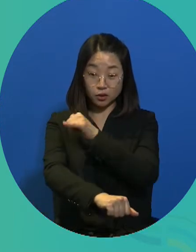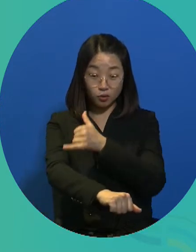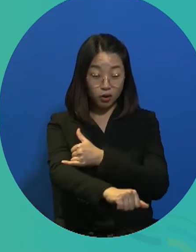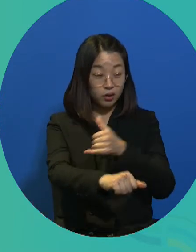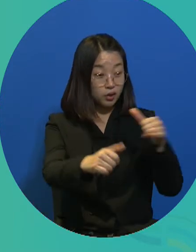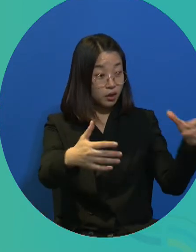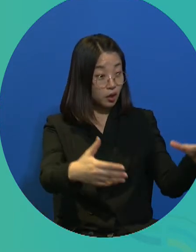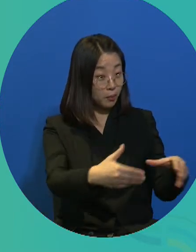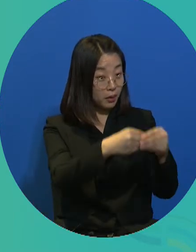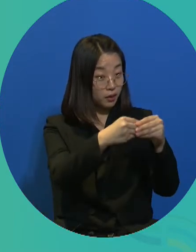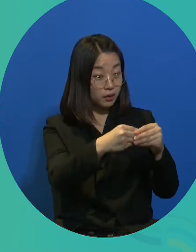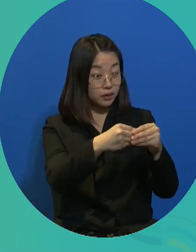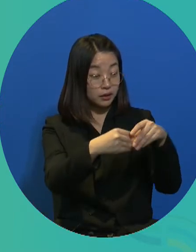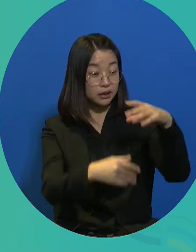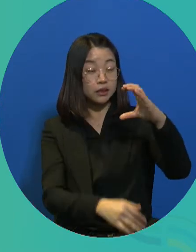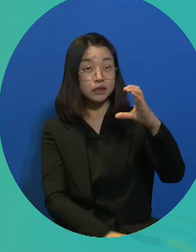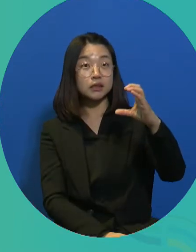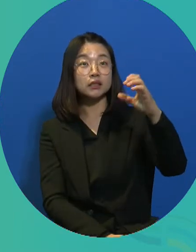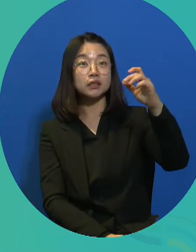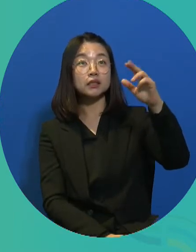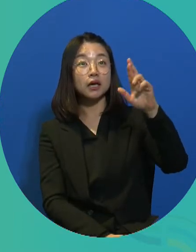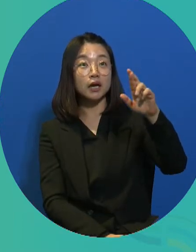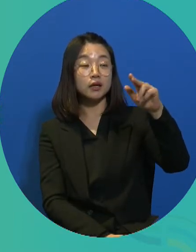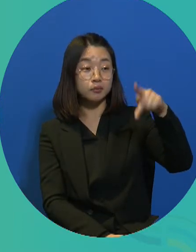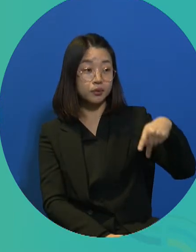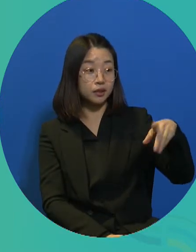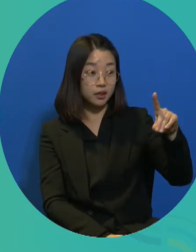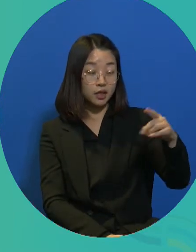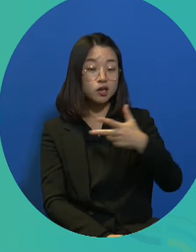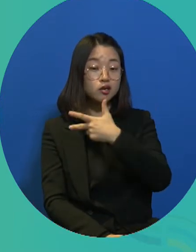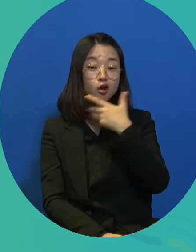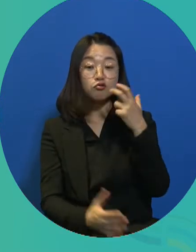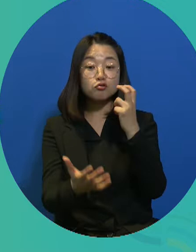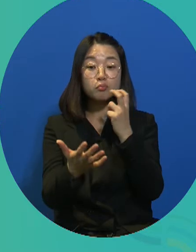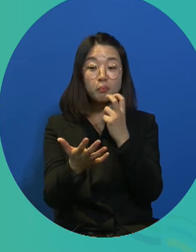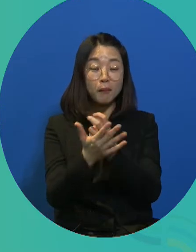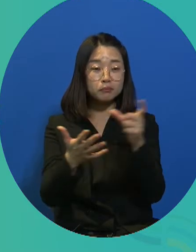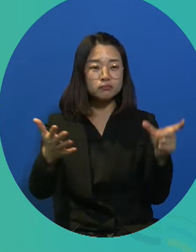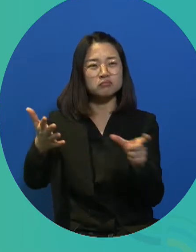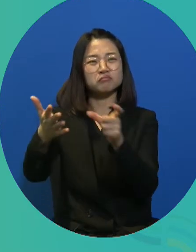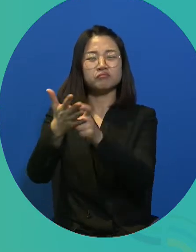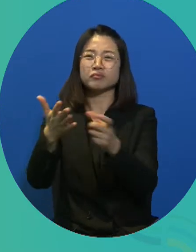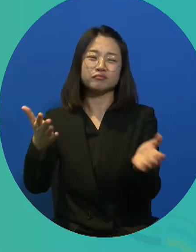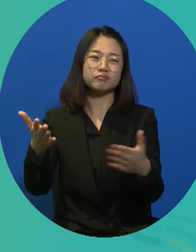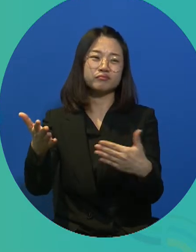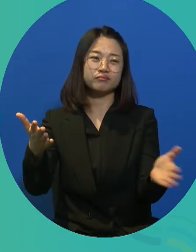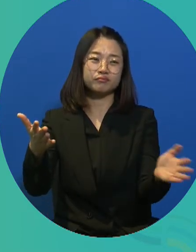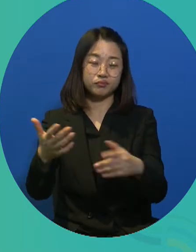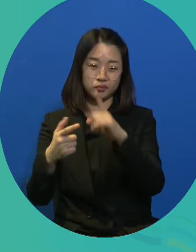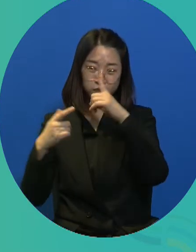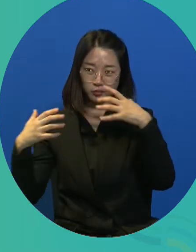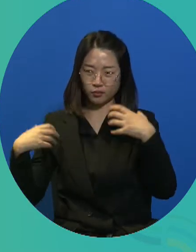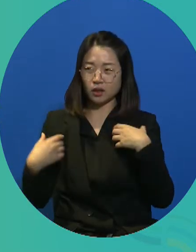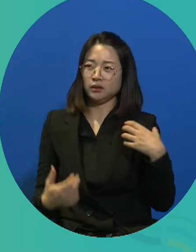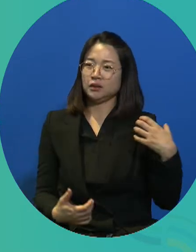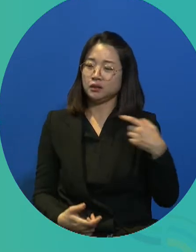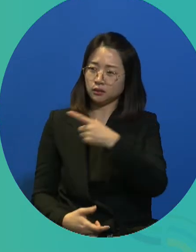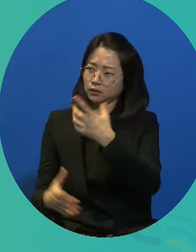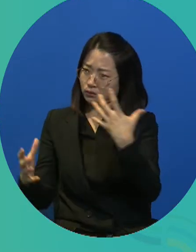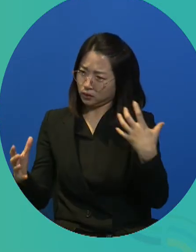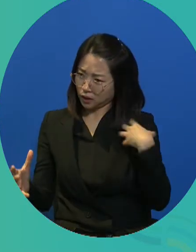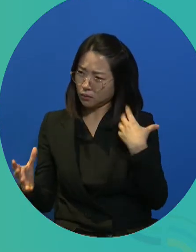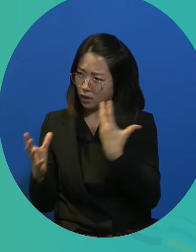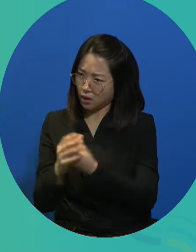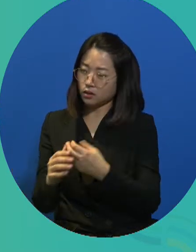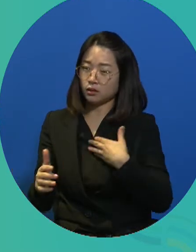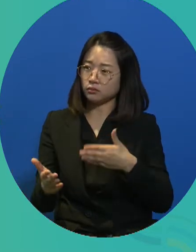협약이 CRPD가 저희 국내법에 마련되어 있지 않기 때문에 효력이 없고 사실 정부의 책임을 계속해서